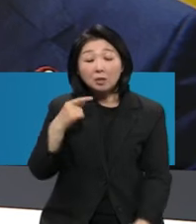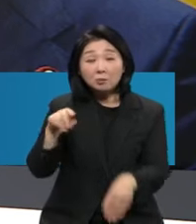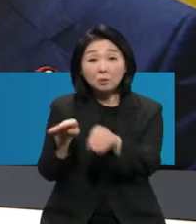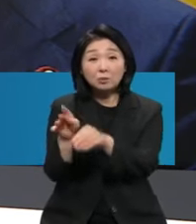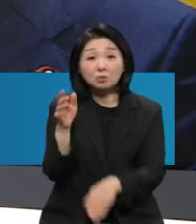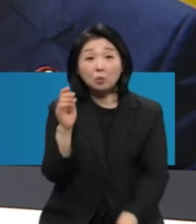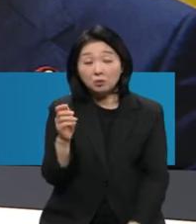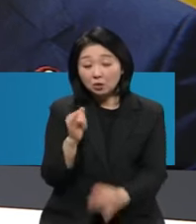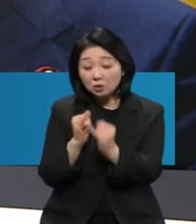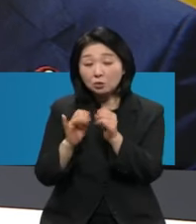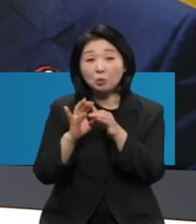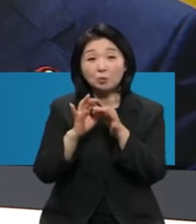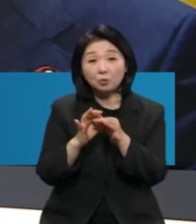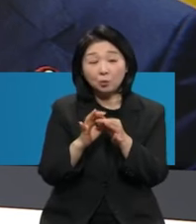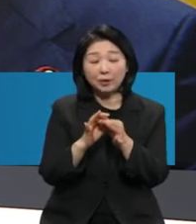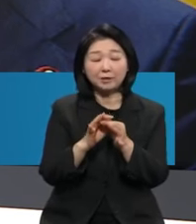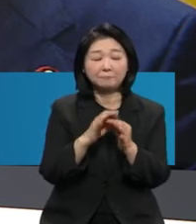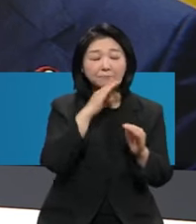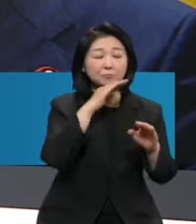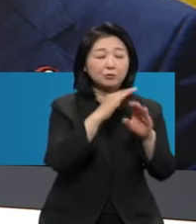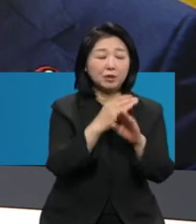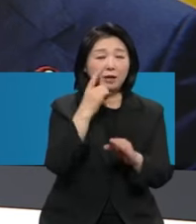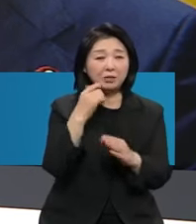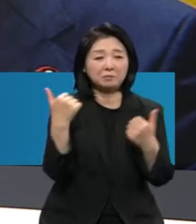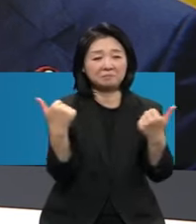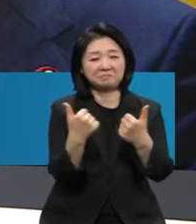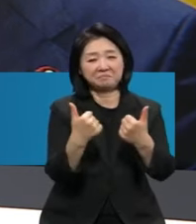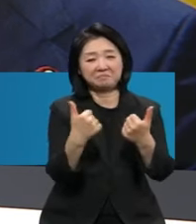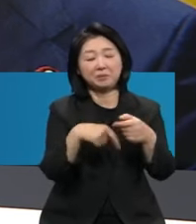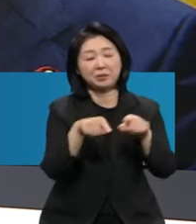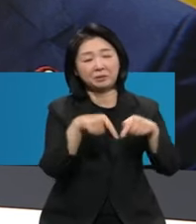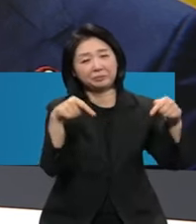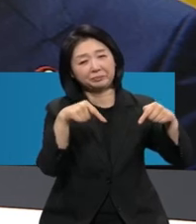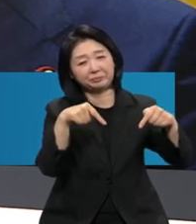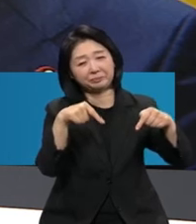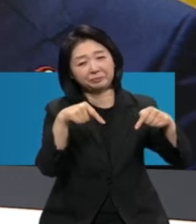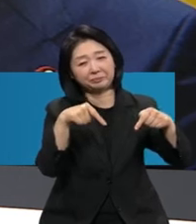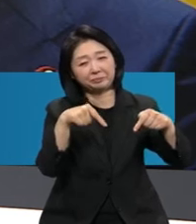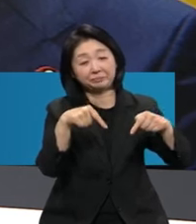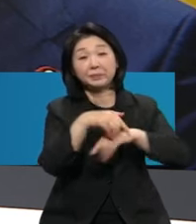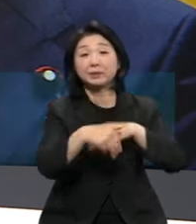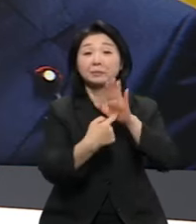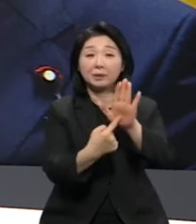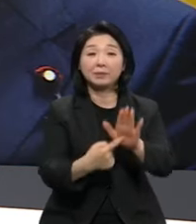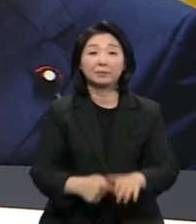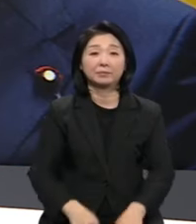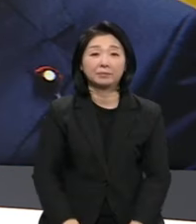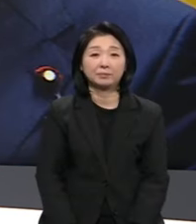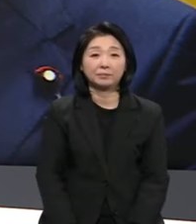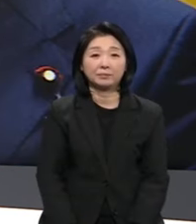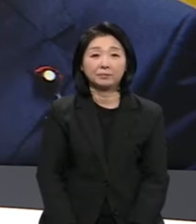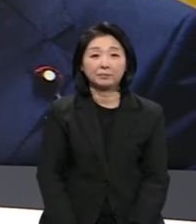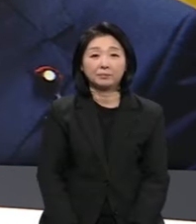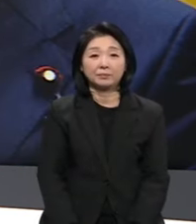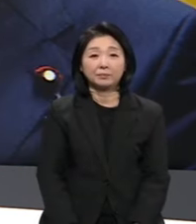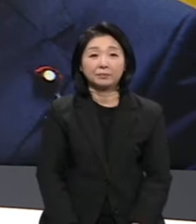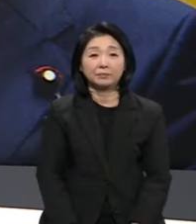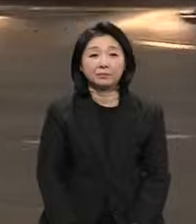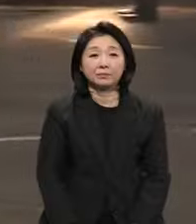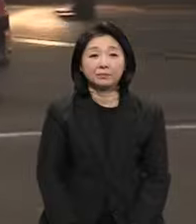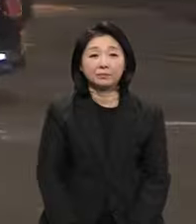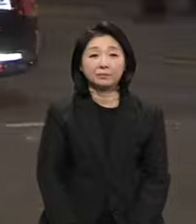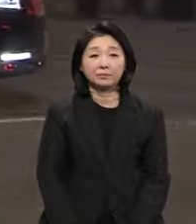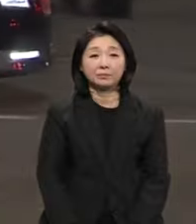언론 인터뷰를 통해 정상회담을 위한 고위급 접촉이 이루어지고 있다고 말했습니다. 워싱턴 김형구 특파원입니다.